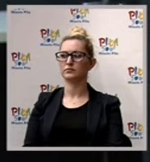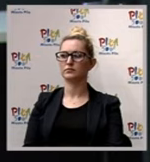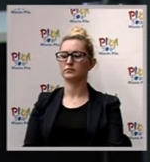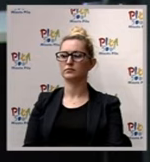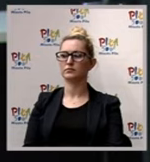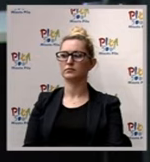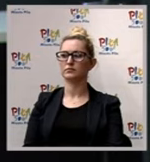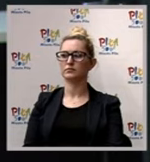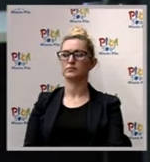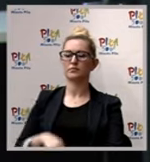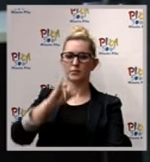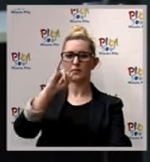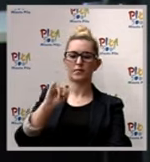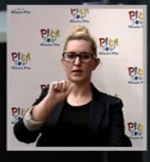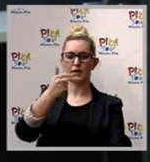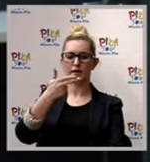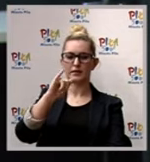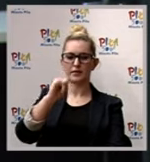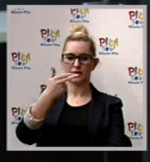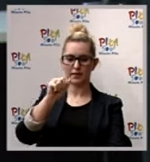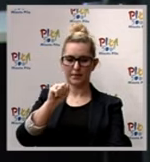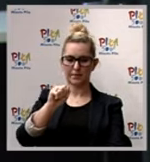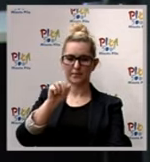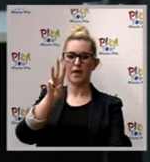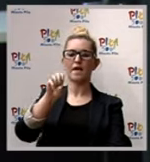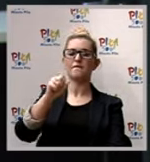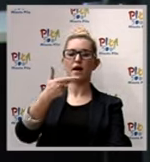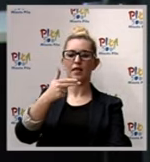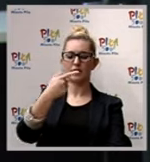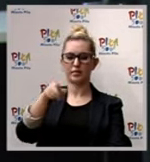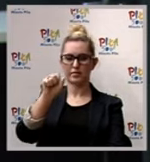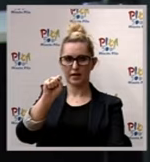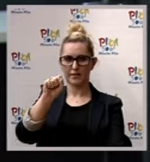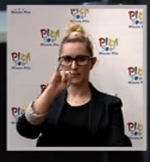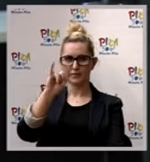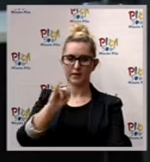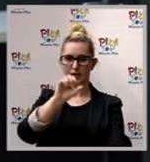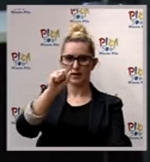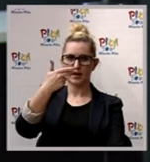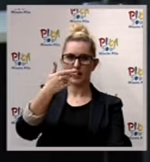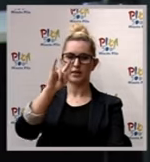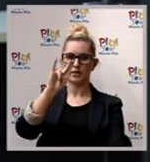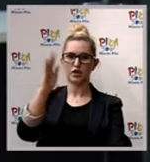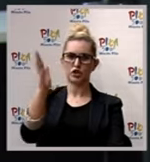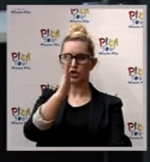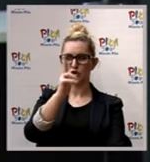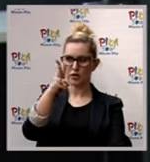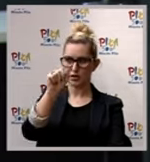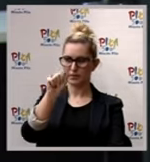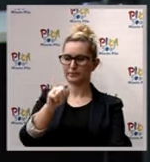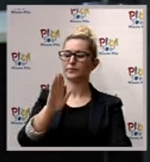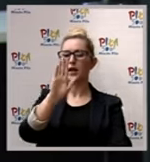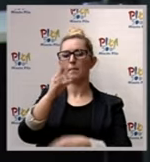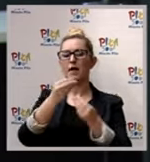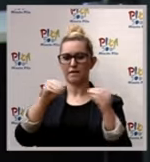Janina Wanda Janyszka. Komisja skrutacyjna stwierdza, że kandydatka Janina Wanda Janyszka uzyskała więcej